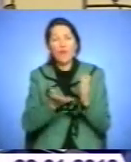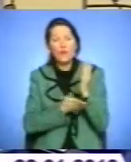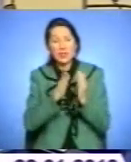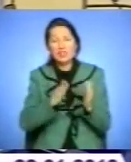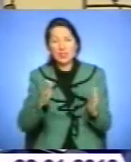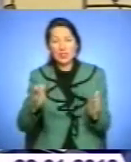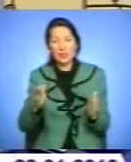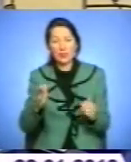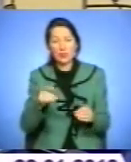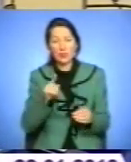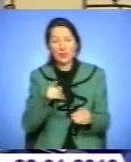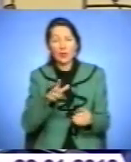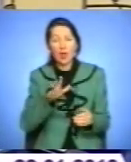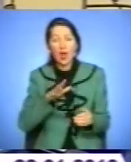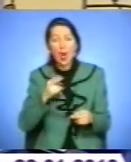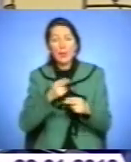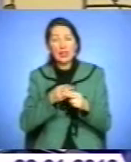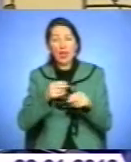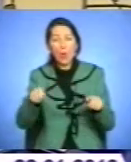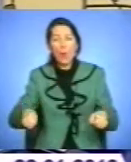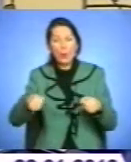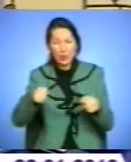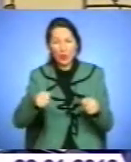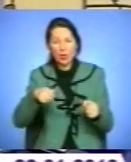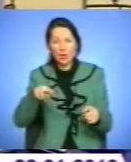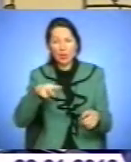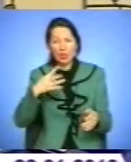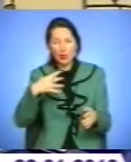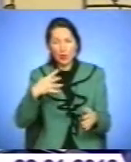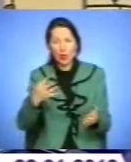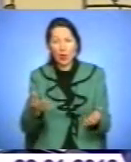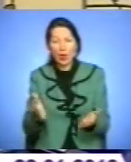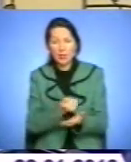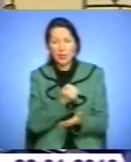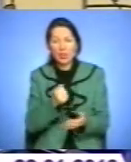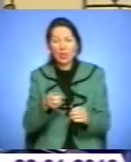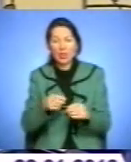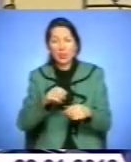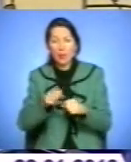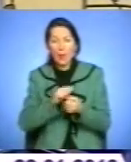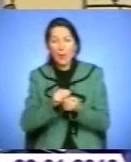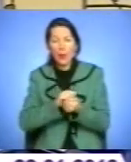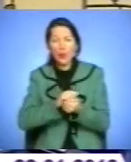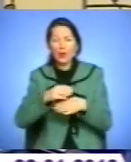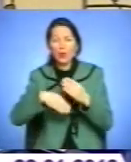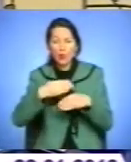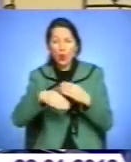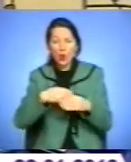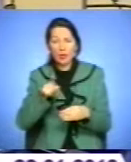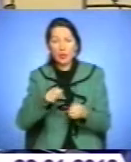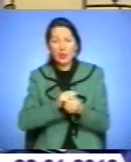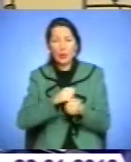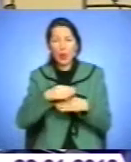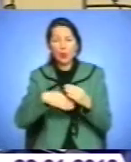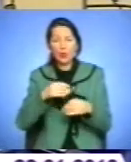доволі вмістивому металевому бідоні літрів на 40 виявилось якісь паперові згортки. І саме в тих паперових згортках були